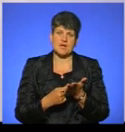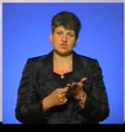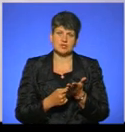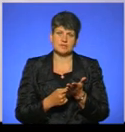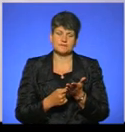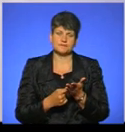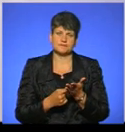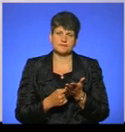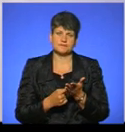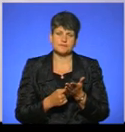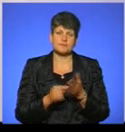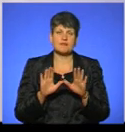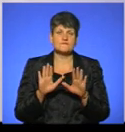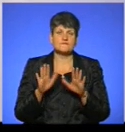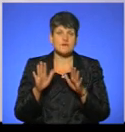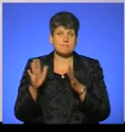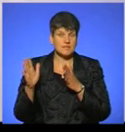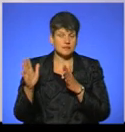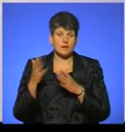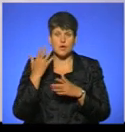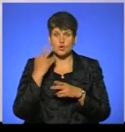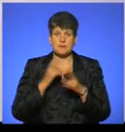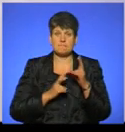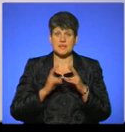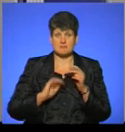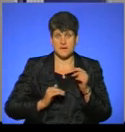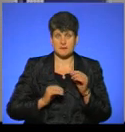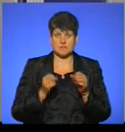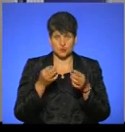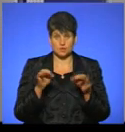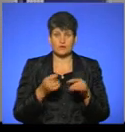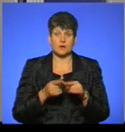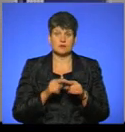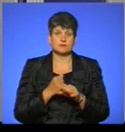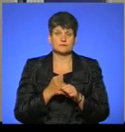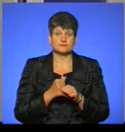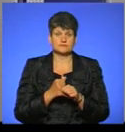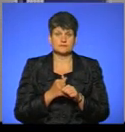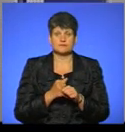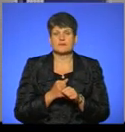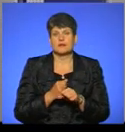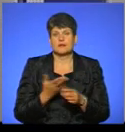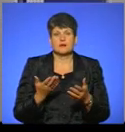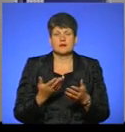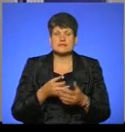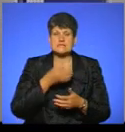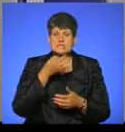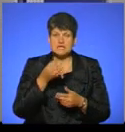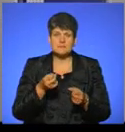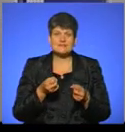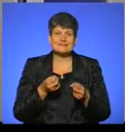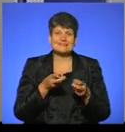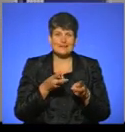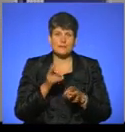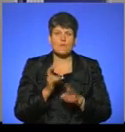підтверджені, зокрема, випадки, коли підприємці допускали таке? Ну, скажімо, скидів